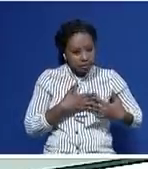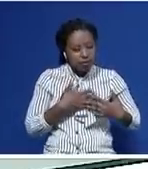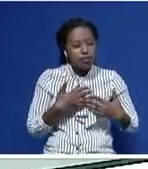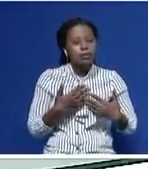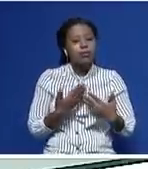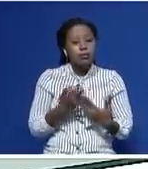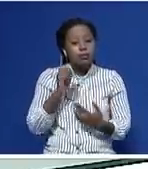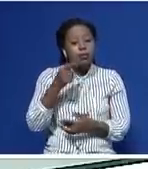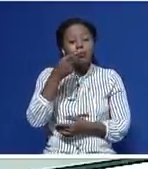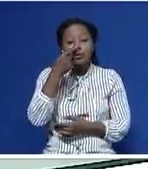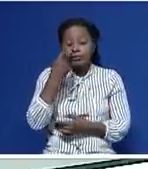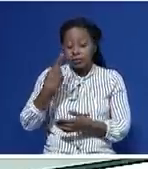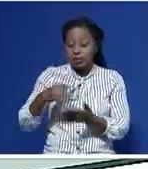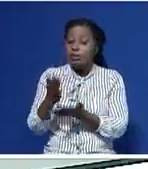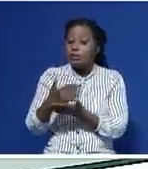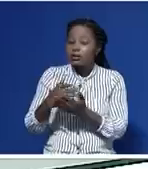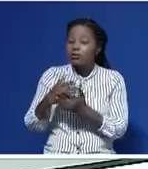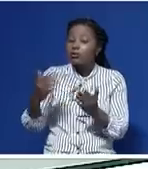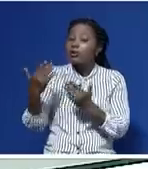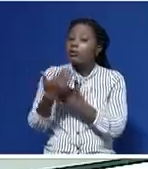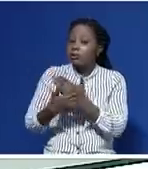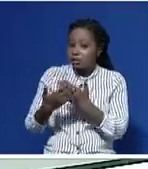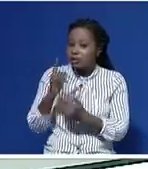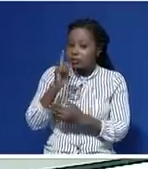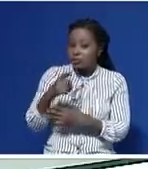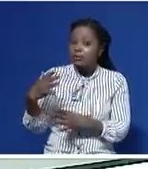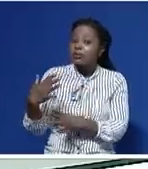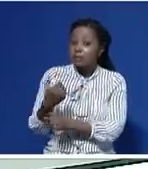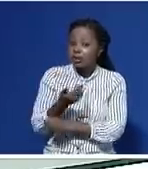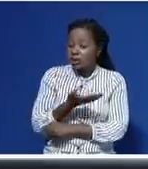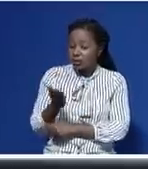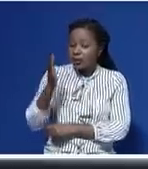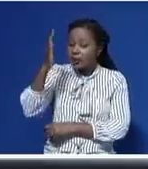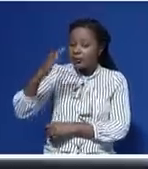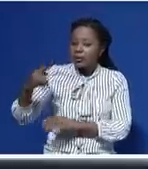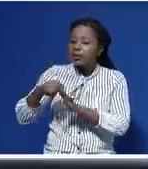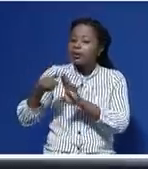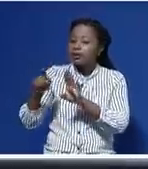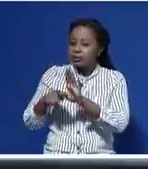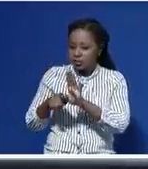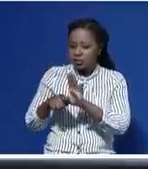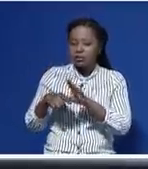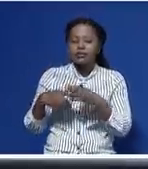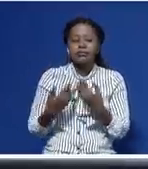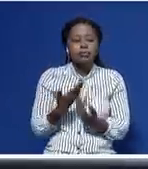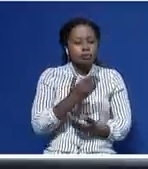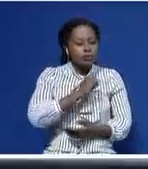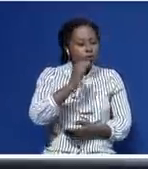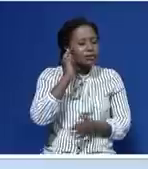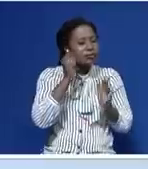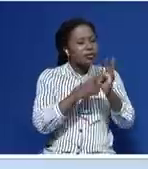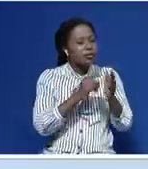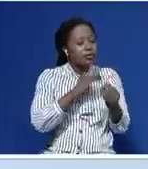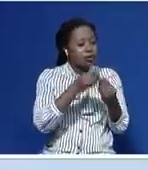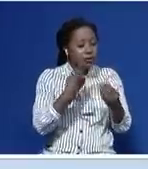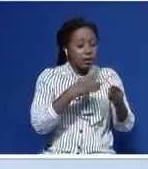kuwa maarufu katika sehemu kubwa ya nchi ambazo zinapatikana hapa barani Afrika. Kwa ushindi huu una maana gani